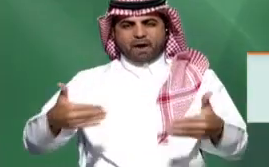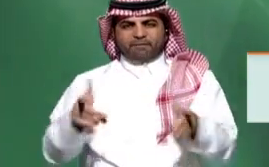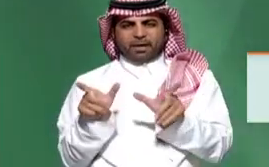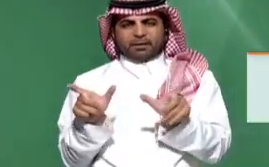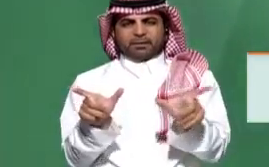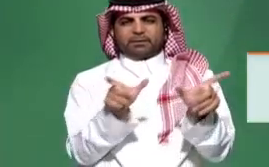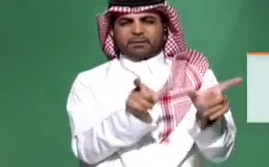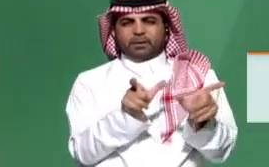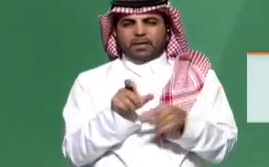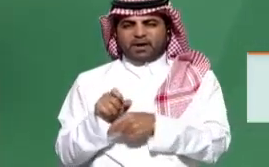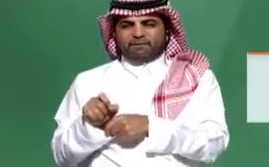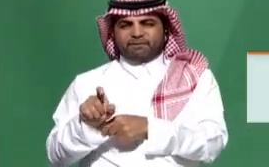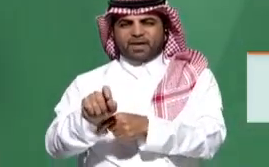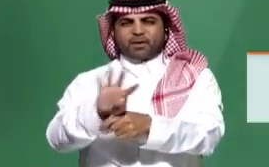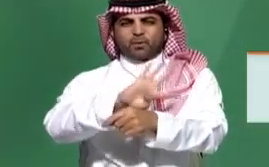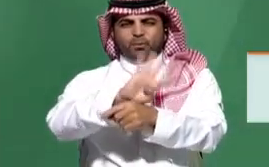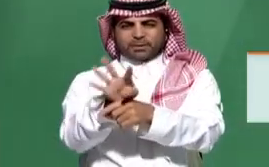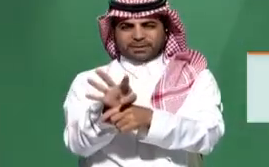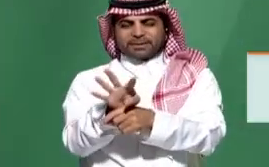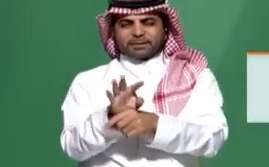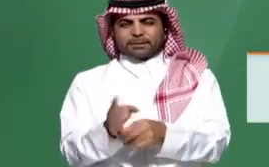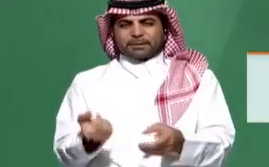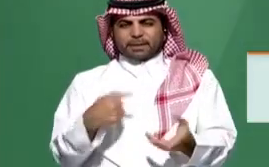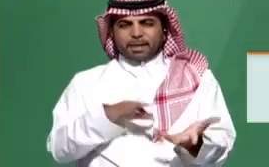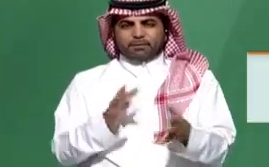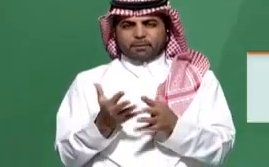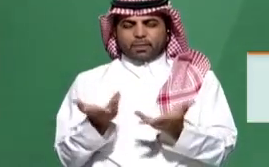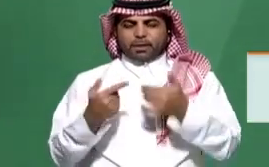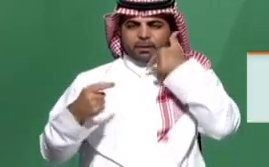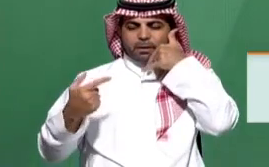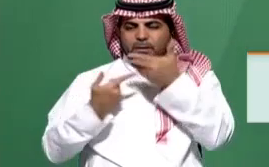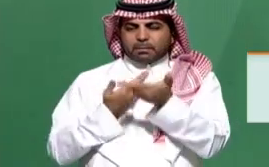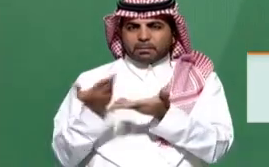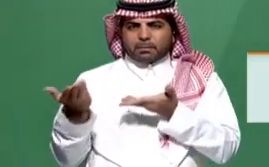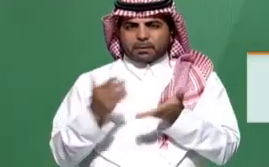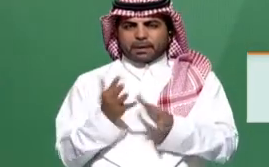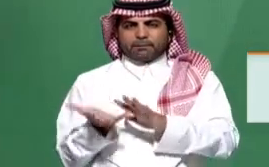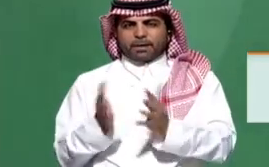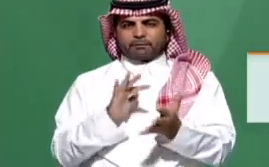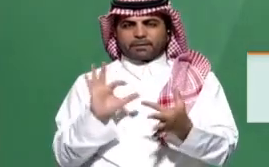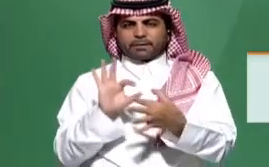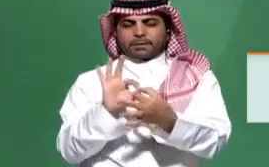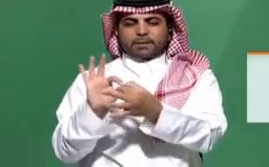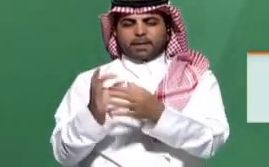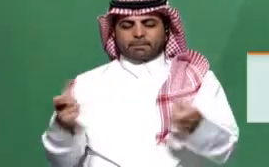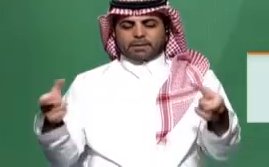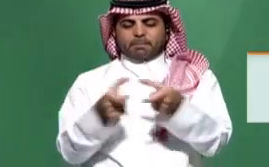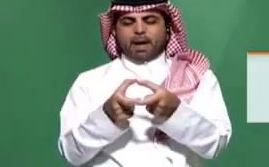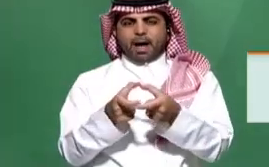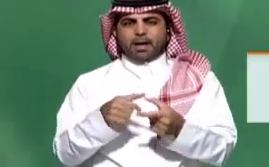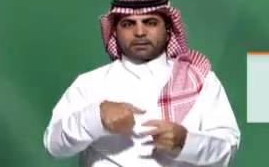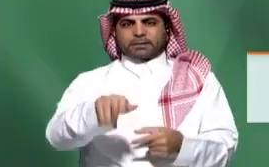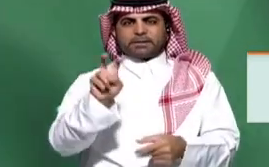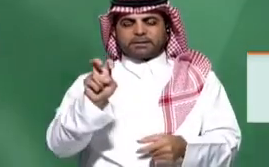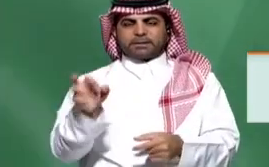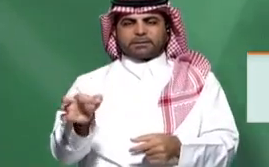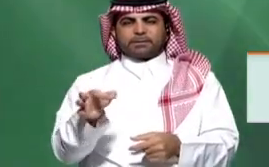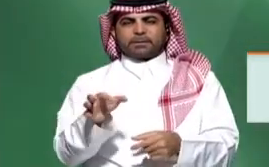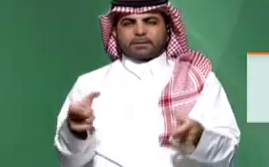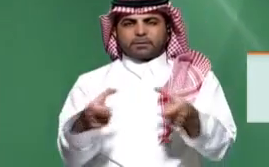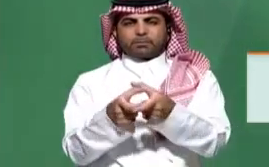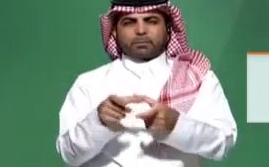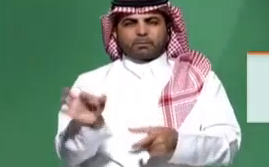لمكافحة انتشار وباء كورونا. كما جرى خلال الاتصال استعراض الترتيبات للقمة الاستثنائية الافتراضية